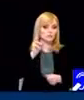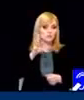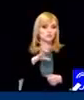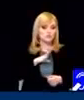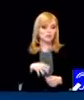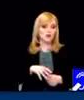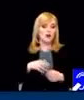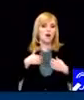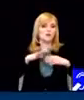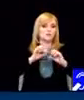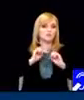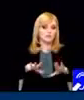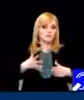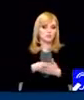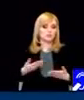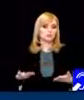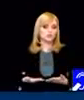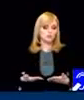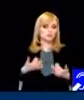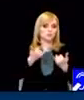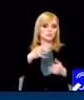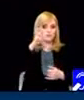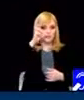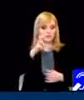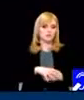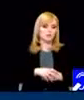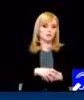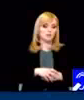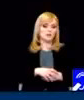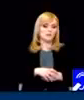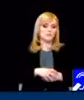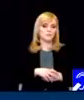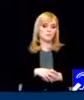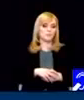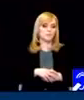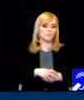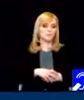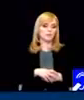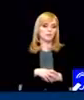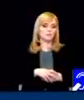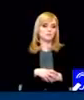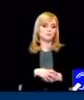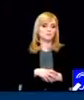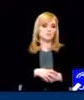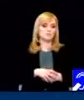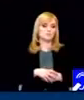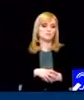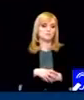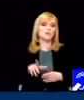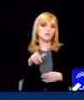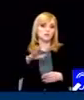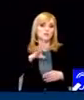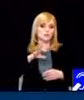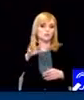s-a sacrificat pentru țară și și-a sacrificat cariera politică pentru unirea cu Basarabia și